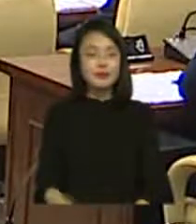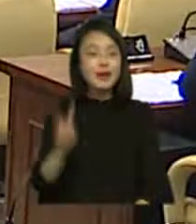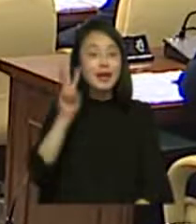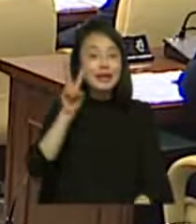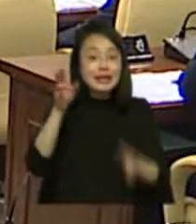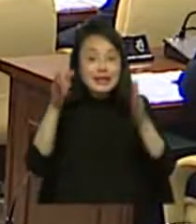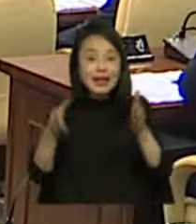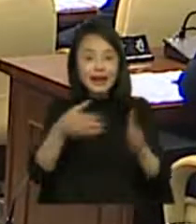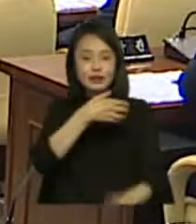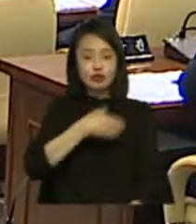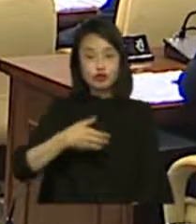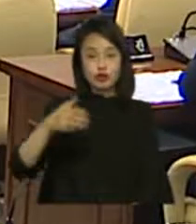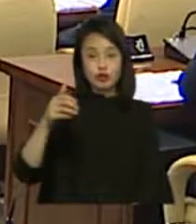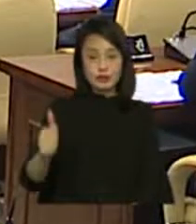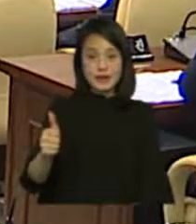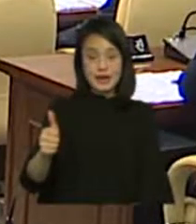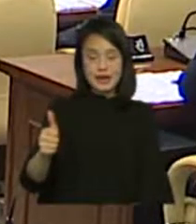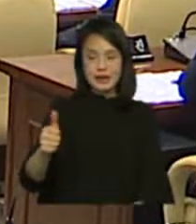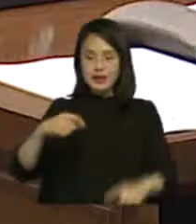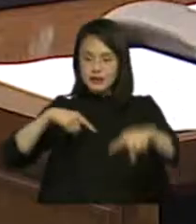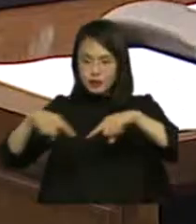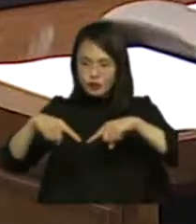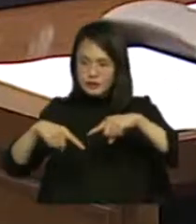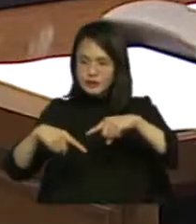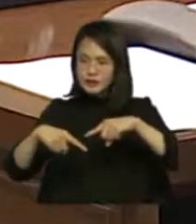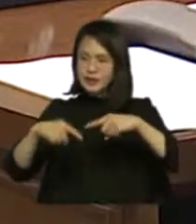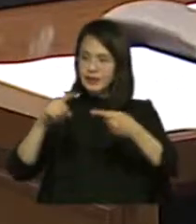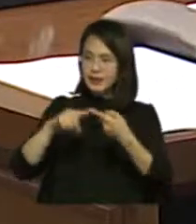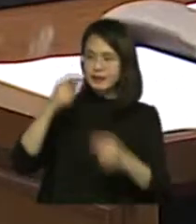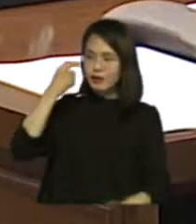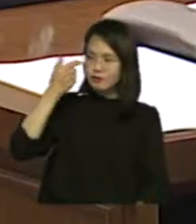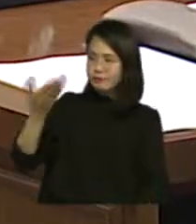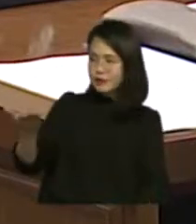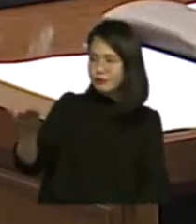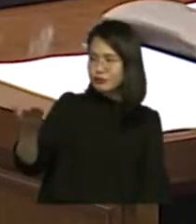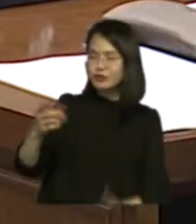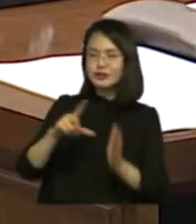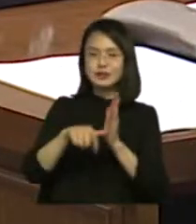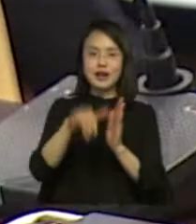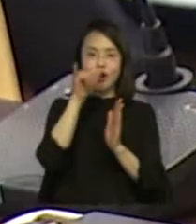상대로 구정 정반에 대해 묻고 답하는 구정 질의도 예정돼 있습니다.